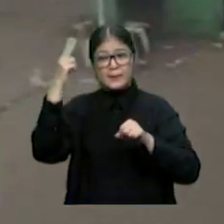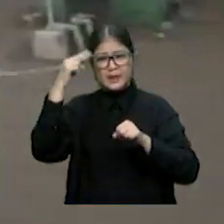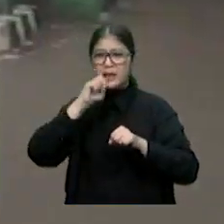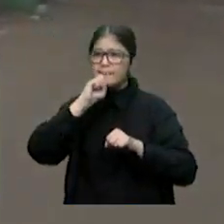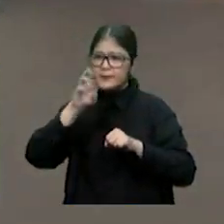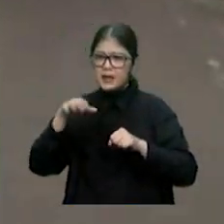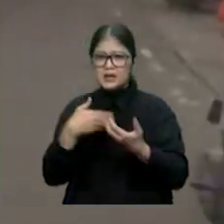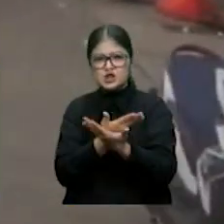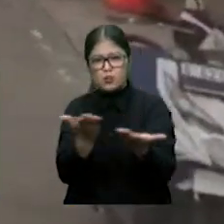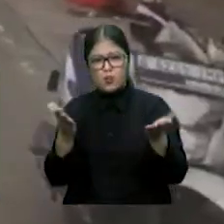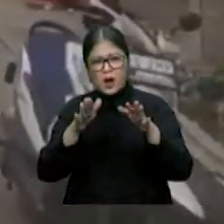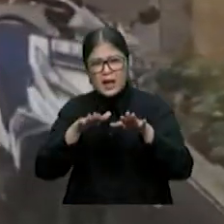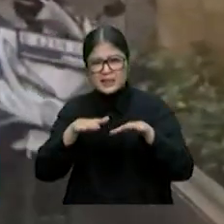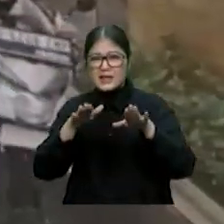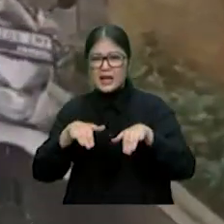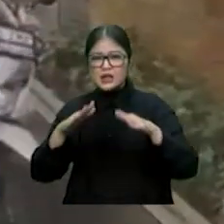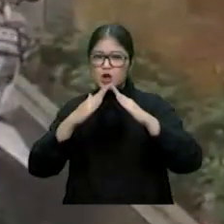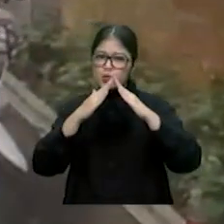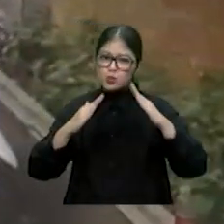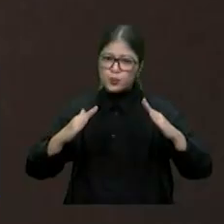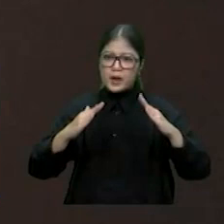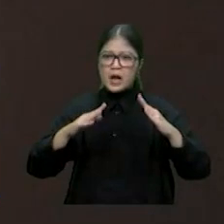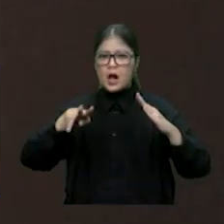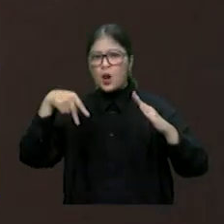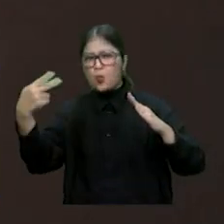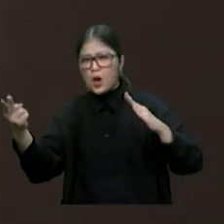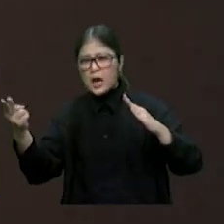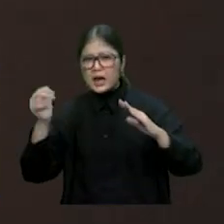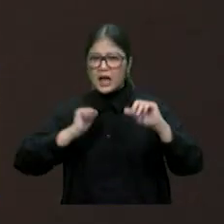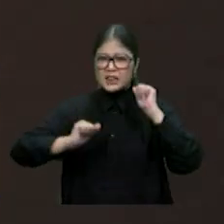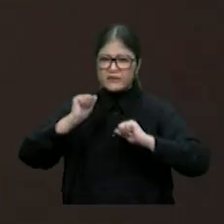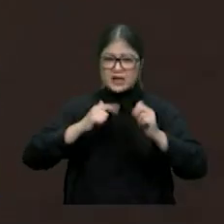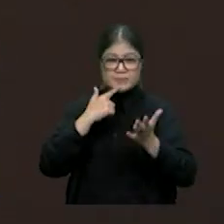khususnya anak-anak agar tidak keluar rumah jika tidak ada kepentingan mendesak.